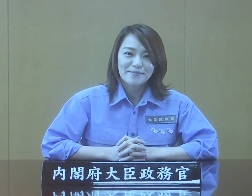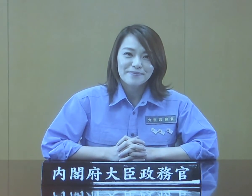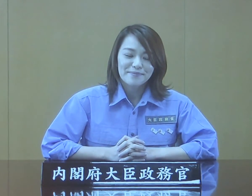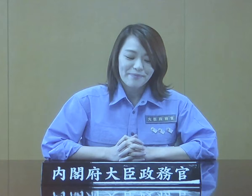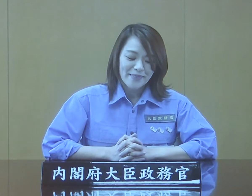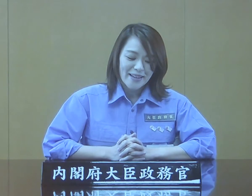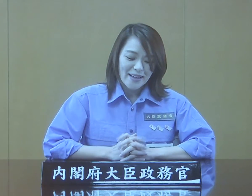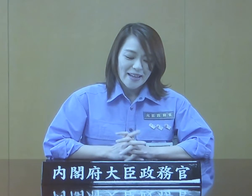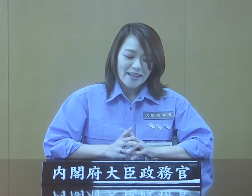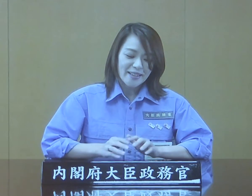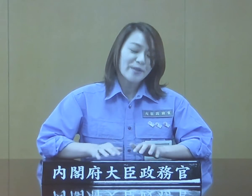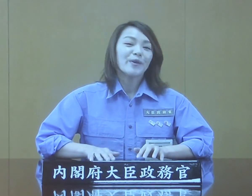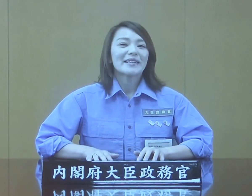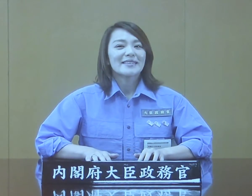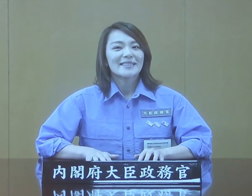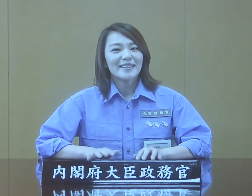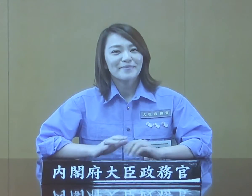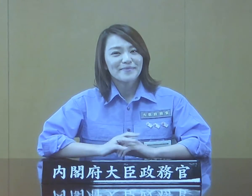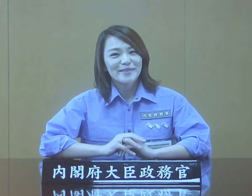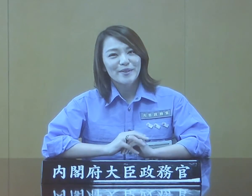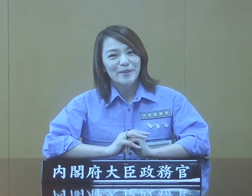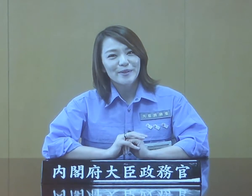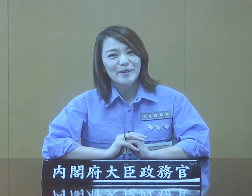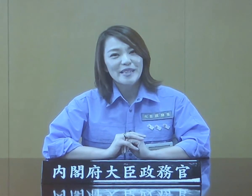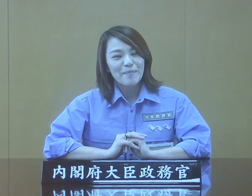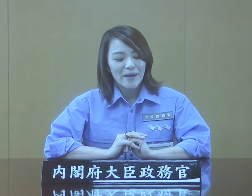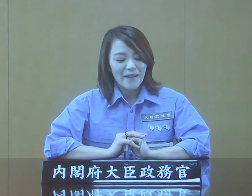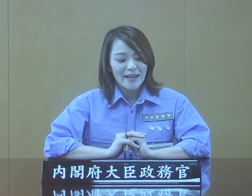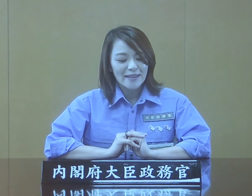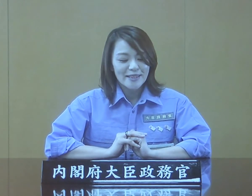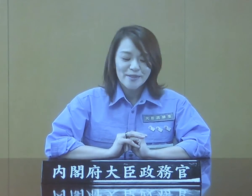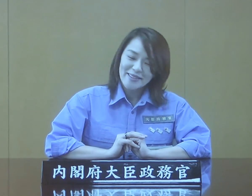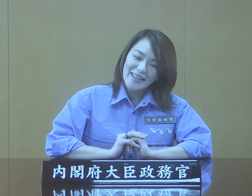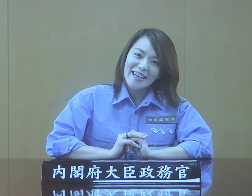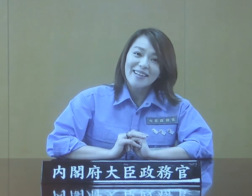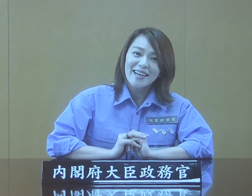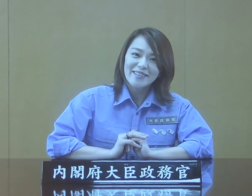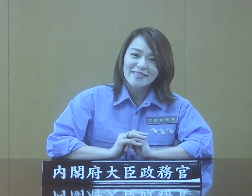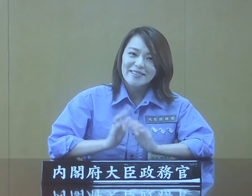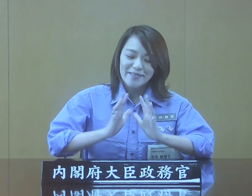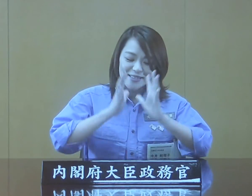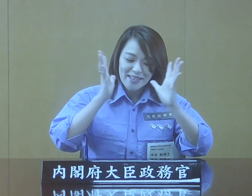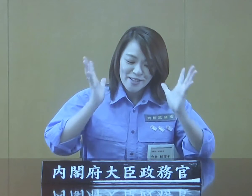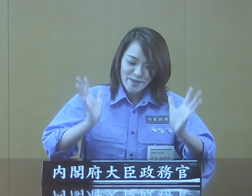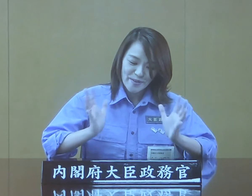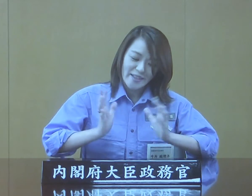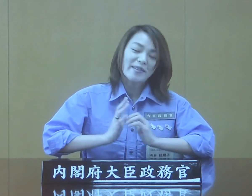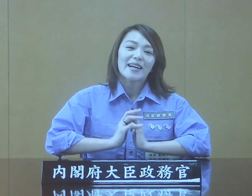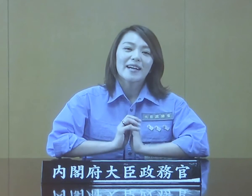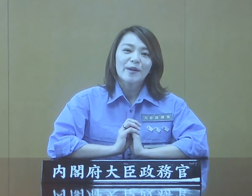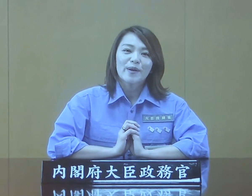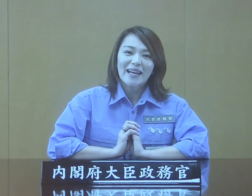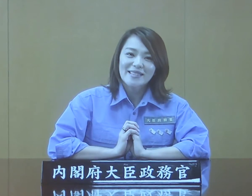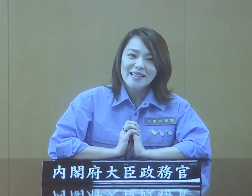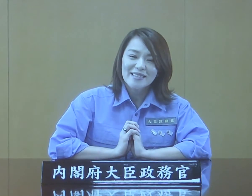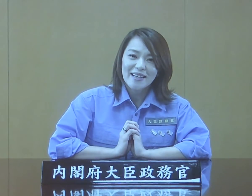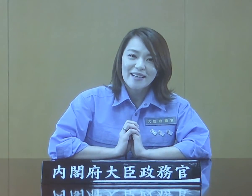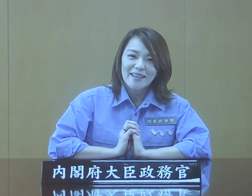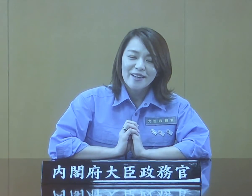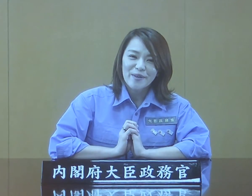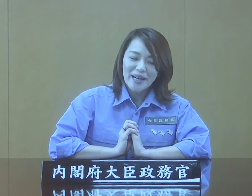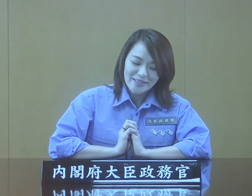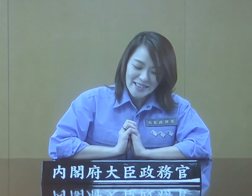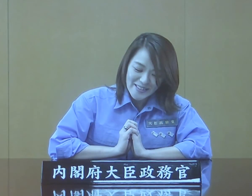。昨日はですね、女性パワーについて考えるセッションなどが開催され